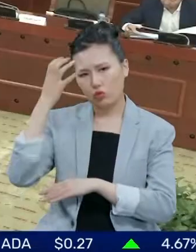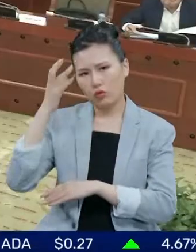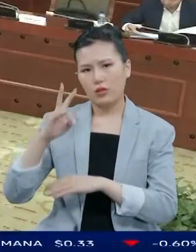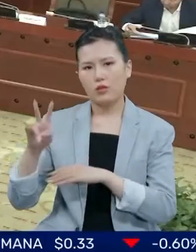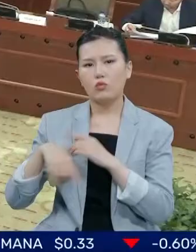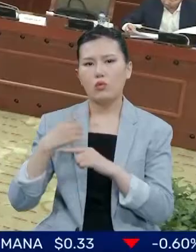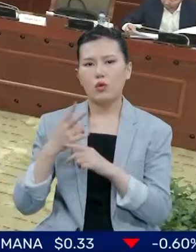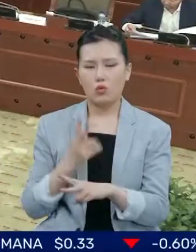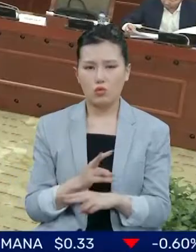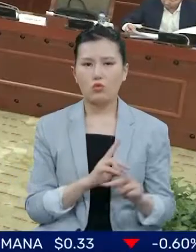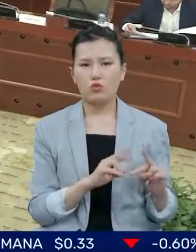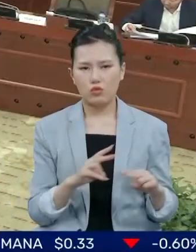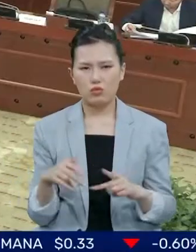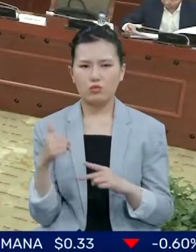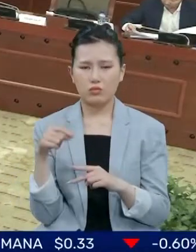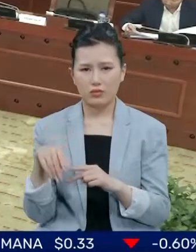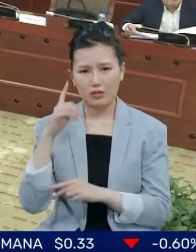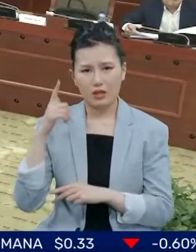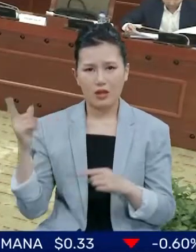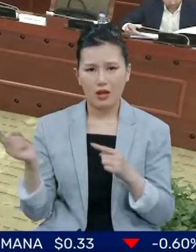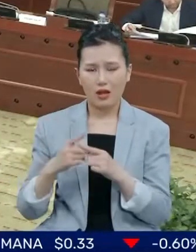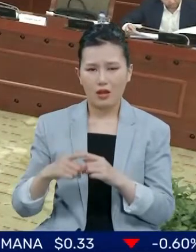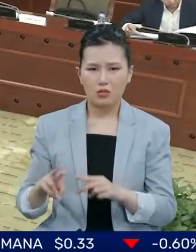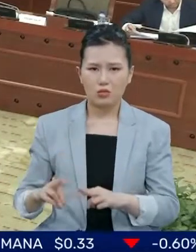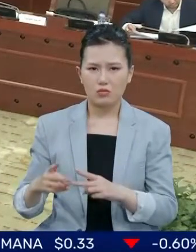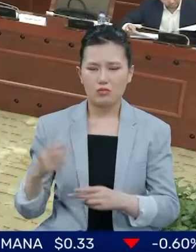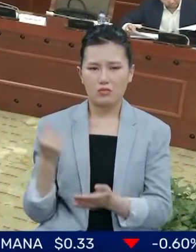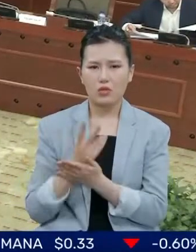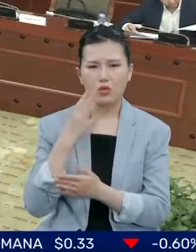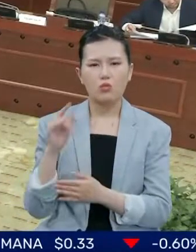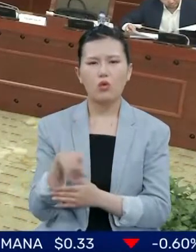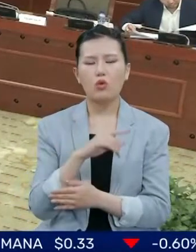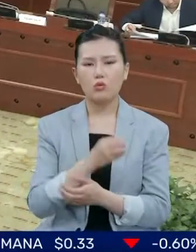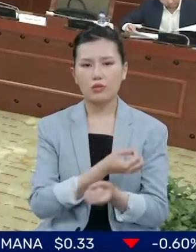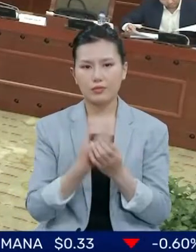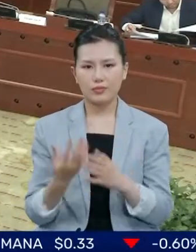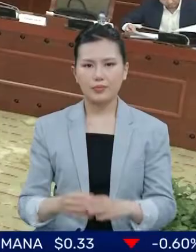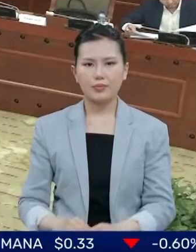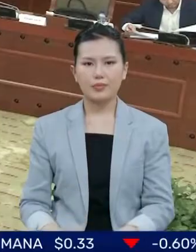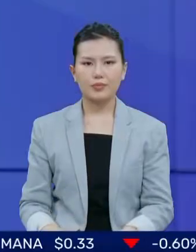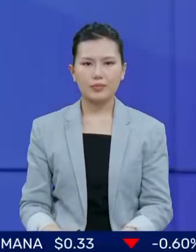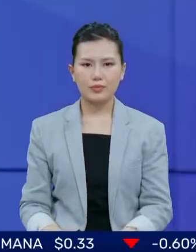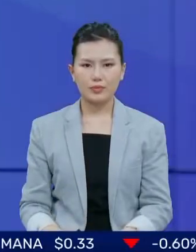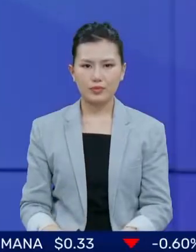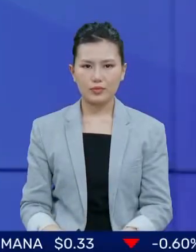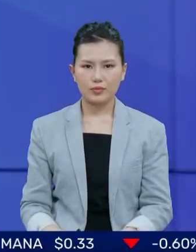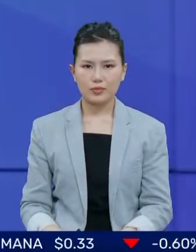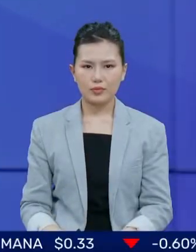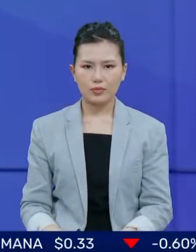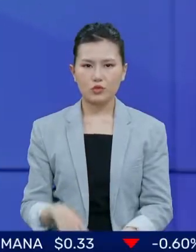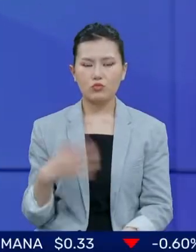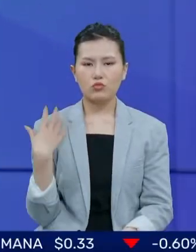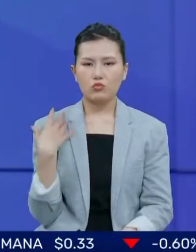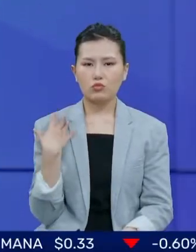дүрм бодлогыг хатуу хуульчилж болохгүй хэлэлцүүлгүйгээр сануллаа. Өнгөрсөн амралтын